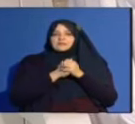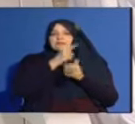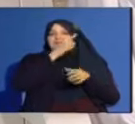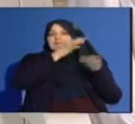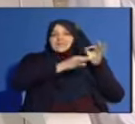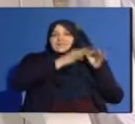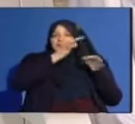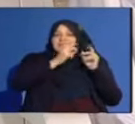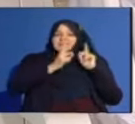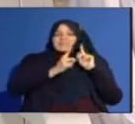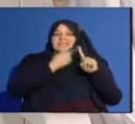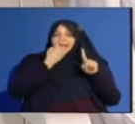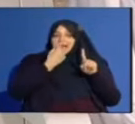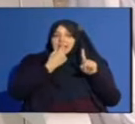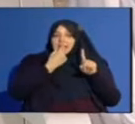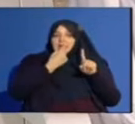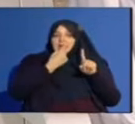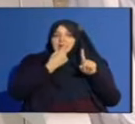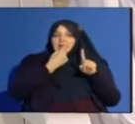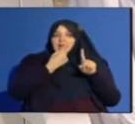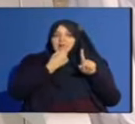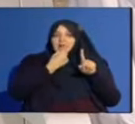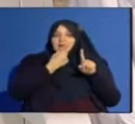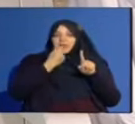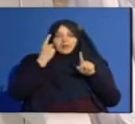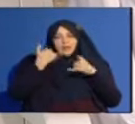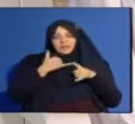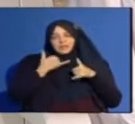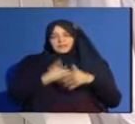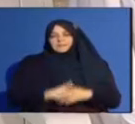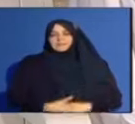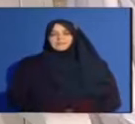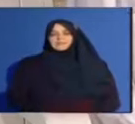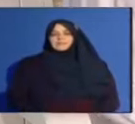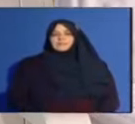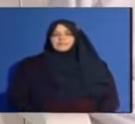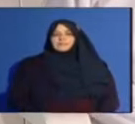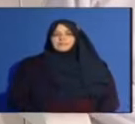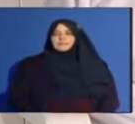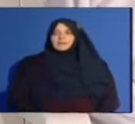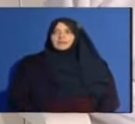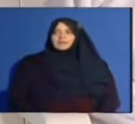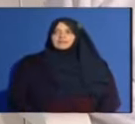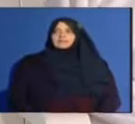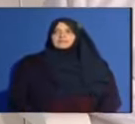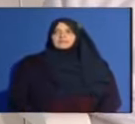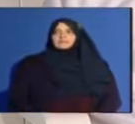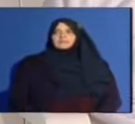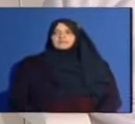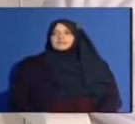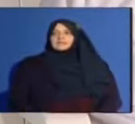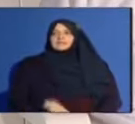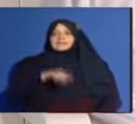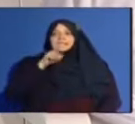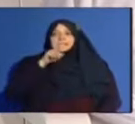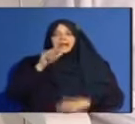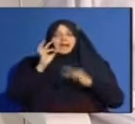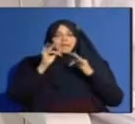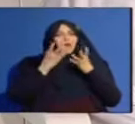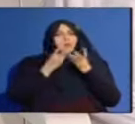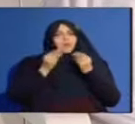محكمة مختصة في الجزائر. هذه القضية نجات يعني كثير اللي